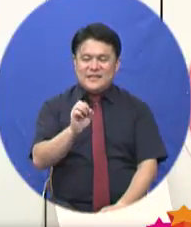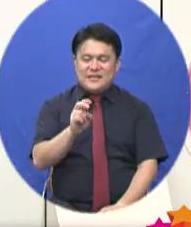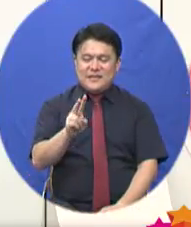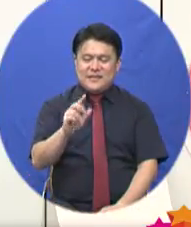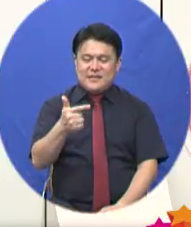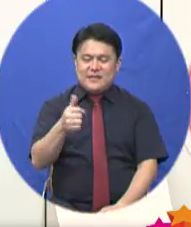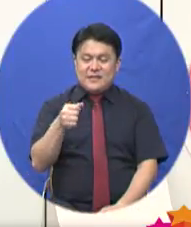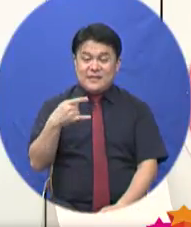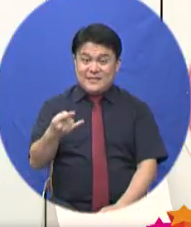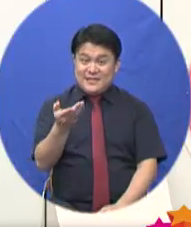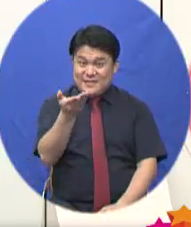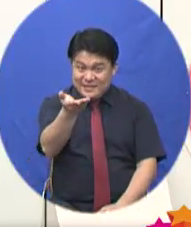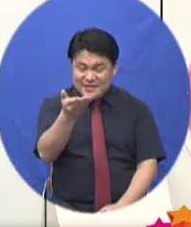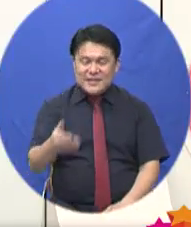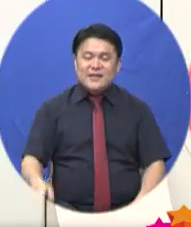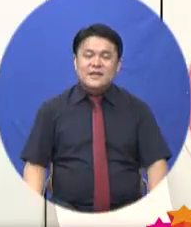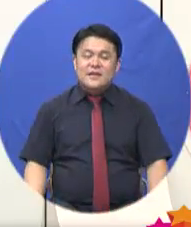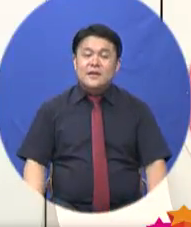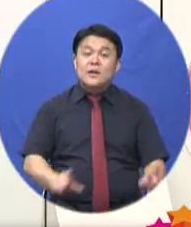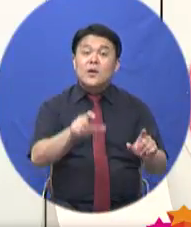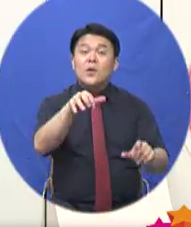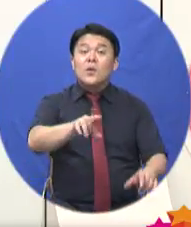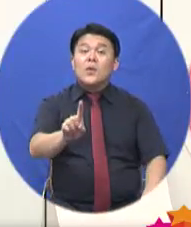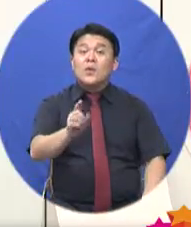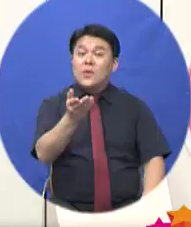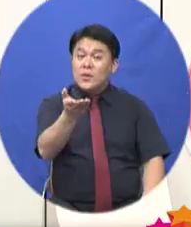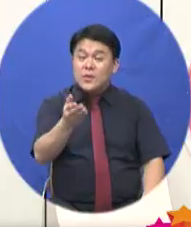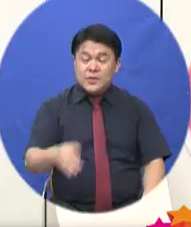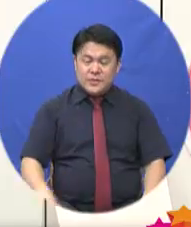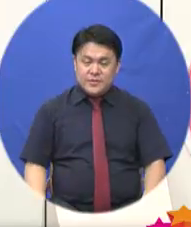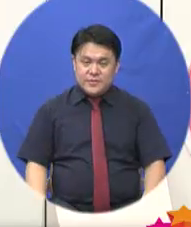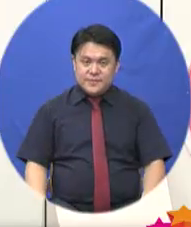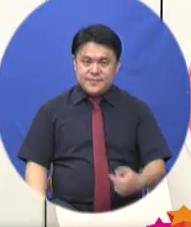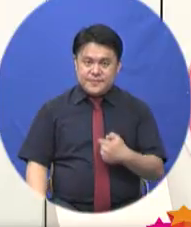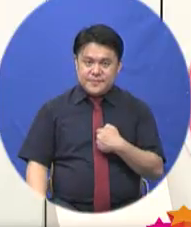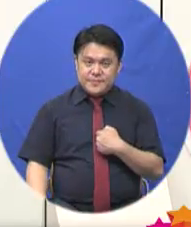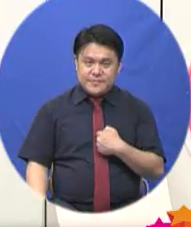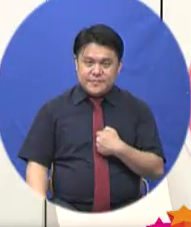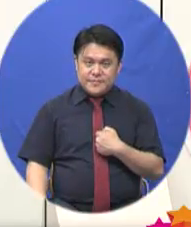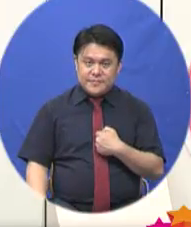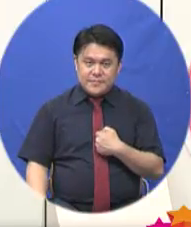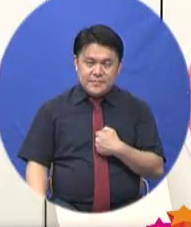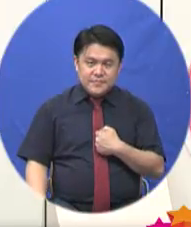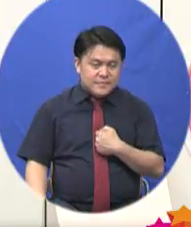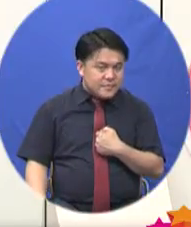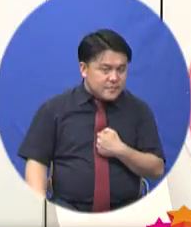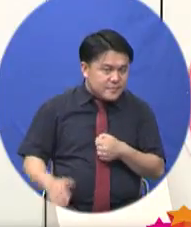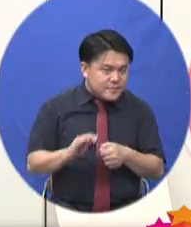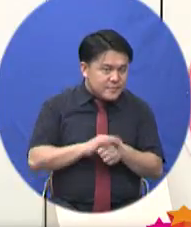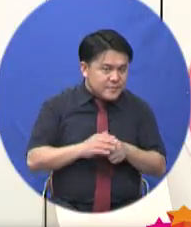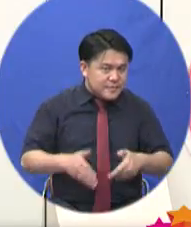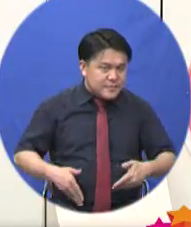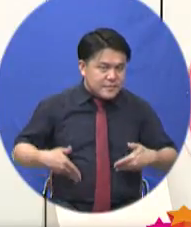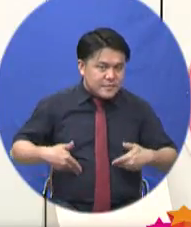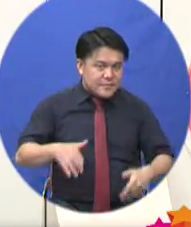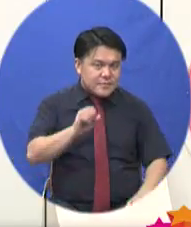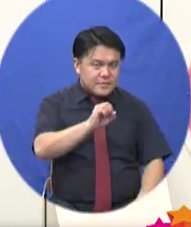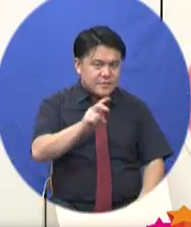변연희님. 네. 네, 어디 사십니까? 여기는 경남 양산인데요.